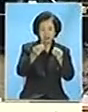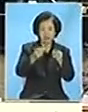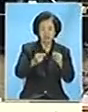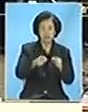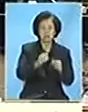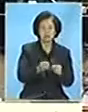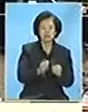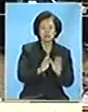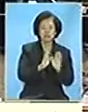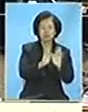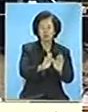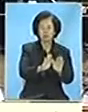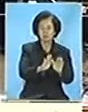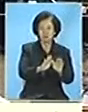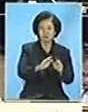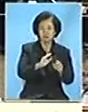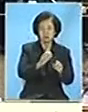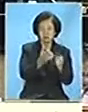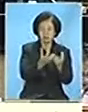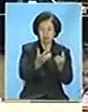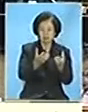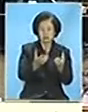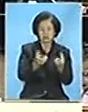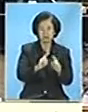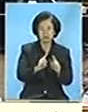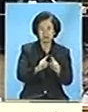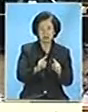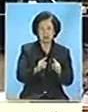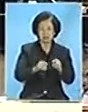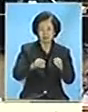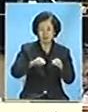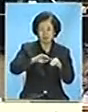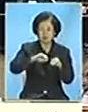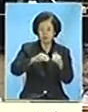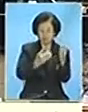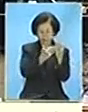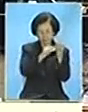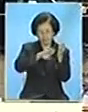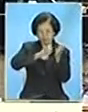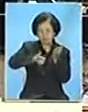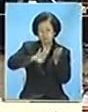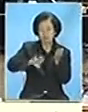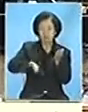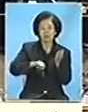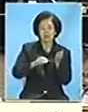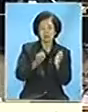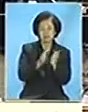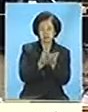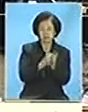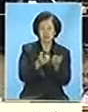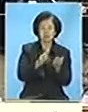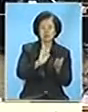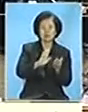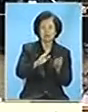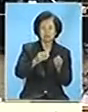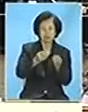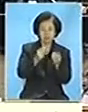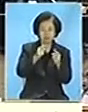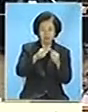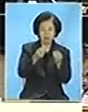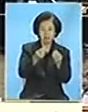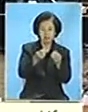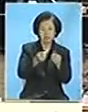ใต้ภาระในอสังหาริมทรัพย์ท้ายพระราชบัญญัติกำหนดภาระในอสังหาริมทรัพย์เพื่อกิ